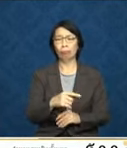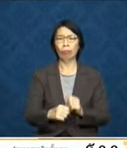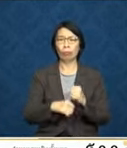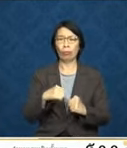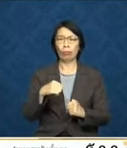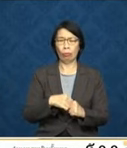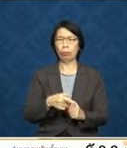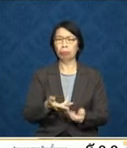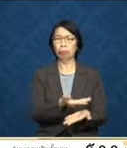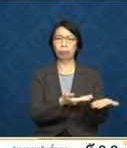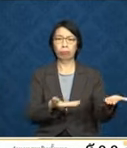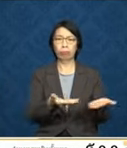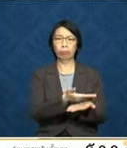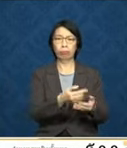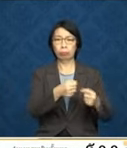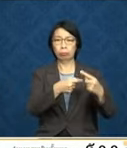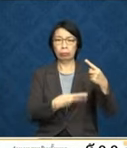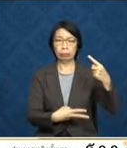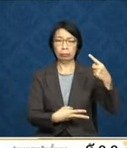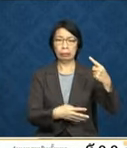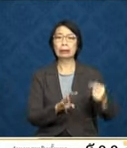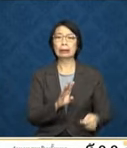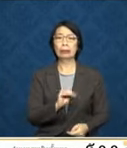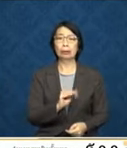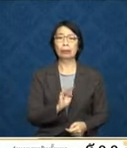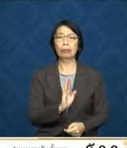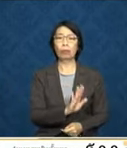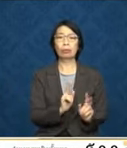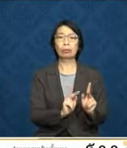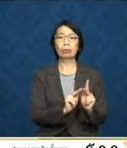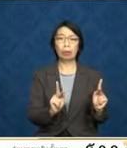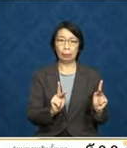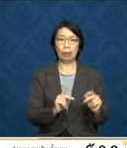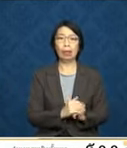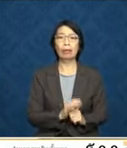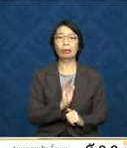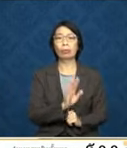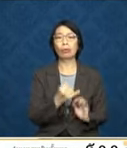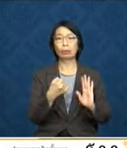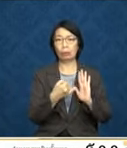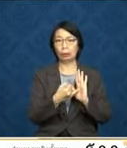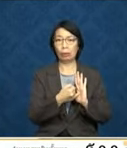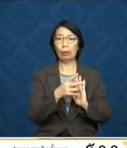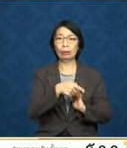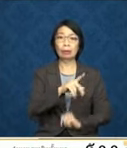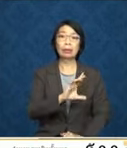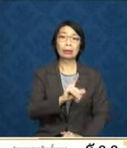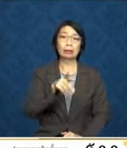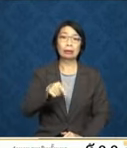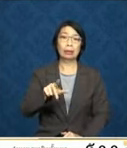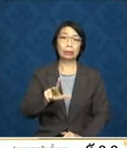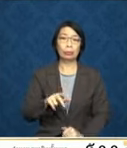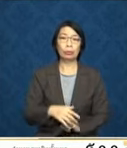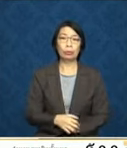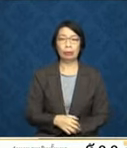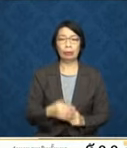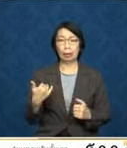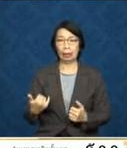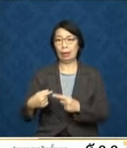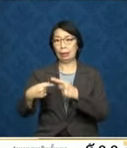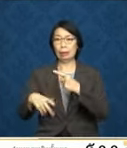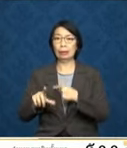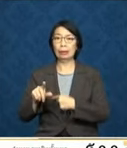ารณาในลำดับที่4ของคณะกรรมการระดับจังหวัดชัยภูมิและอยู่ในลำดับที่15ของ